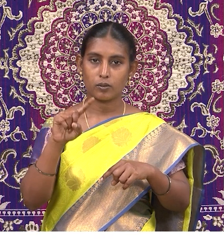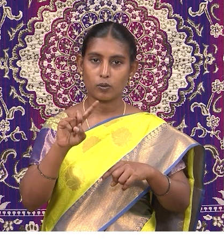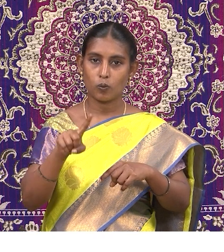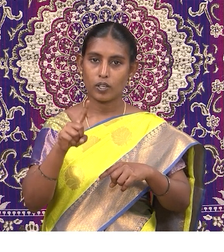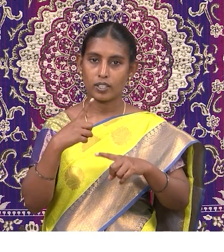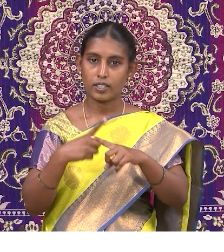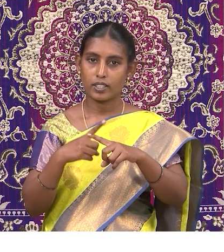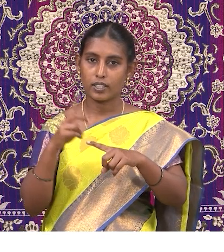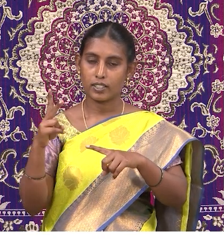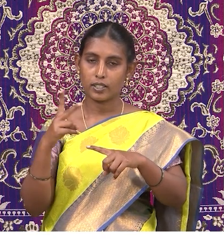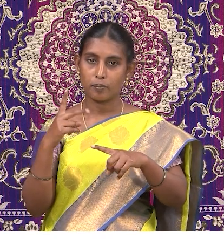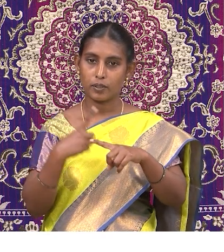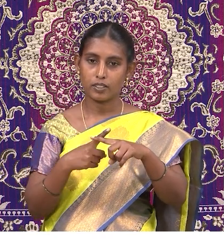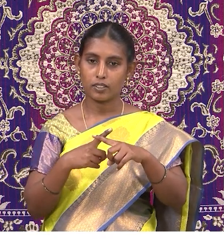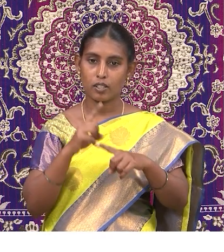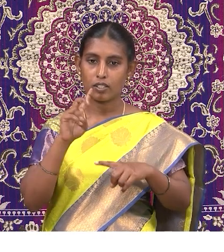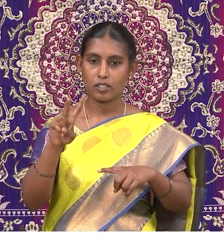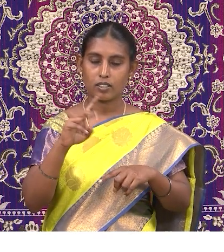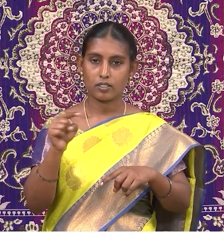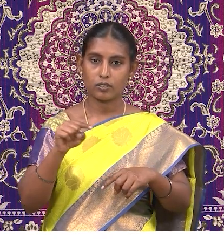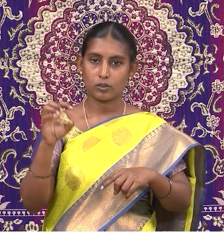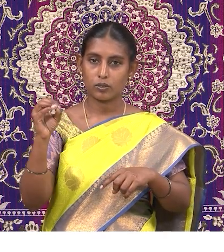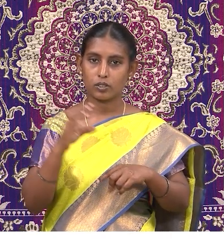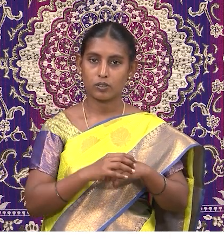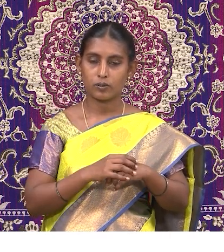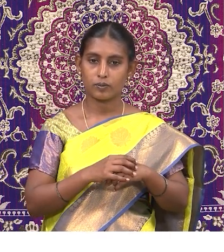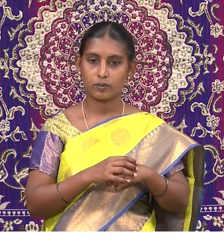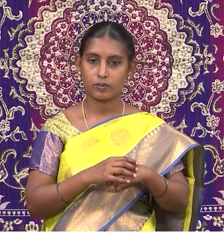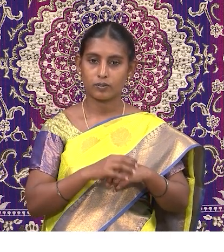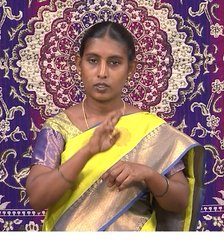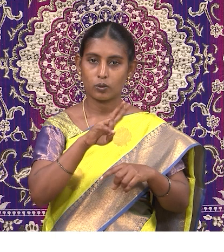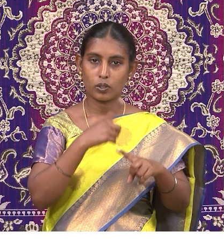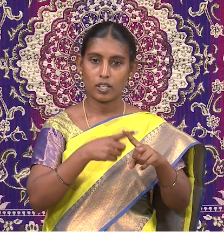2x² + 3x - 1/2 பெருக்கினா கிடைக்கக்கூடிய 2. அப்போது இந்த